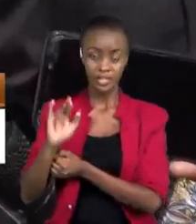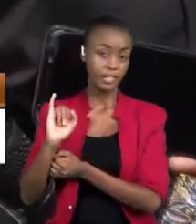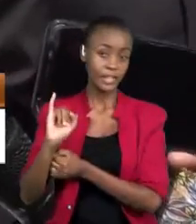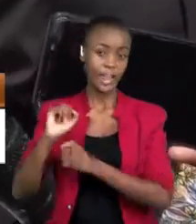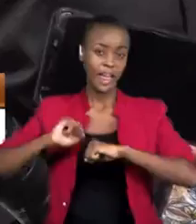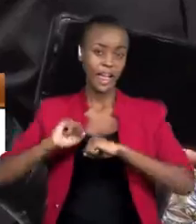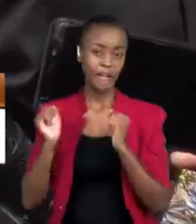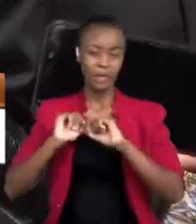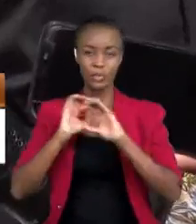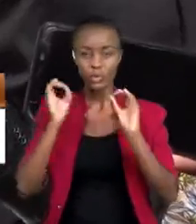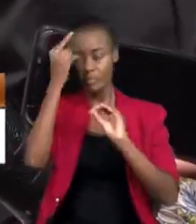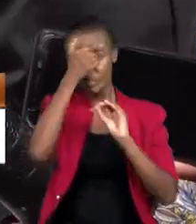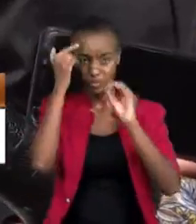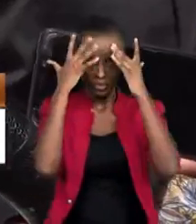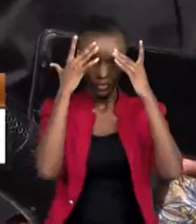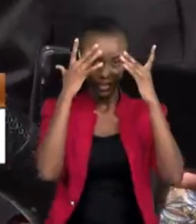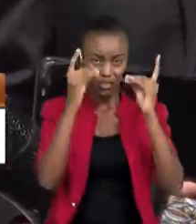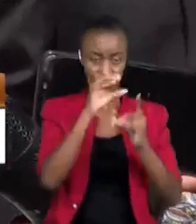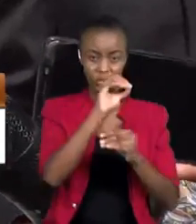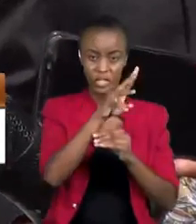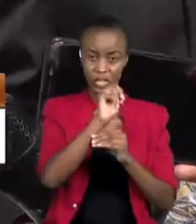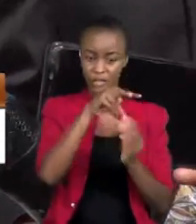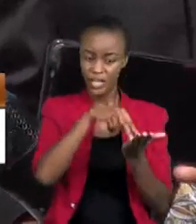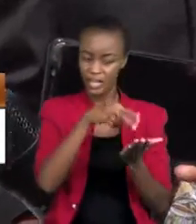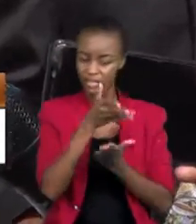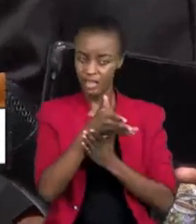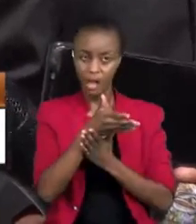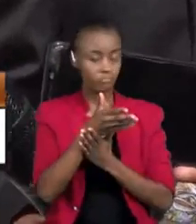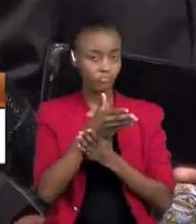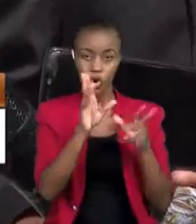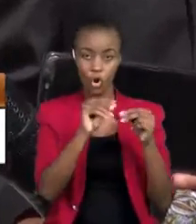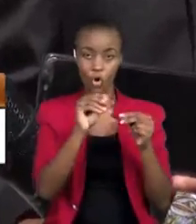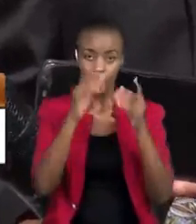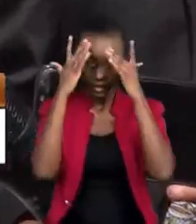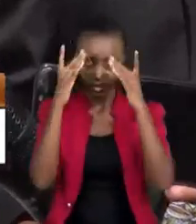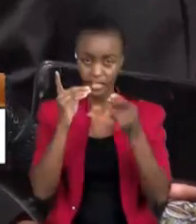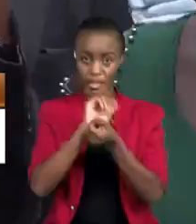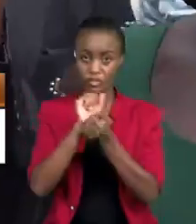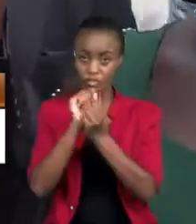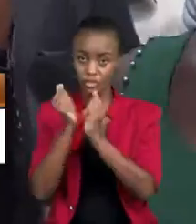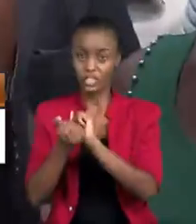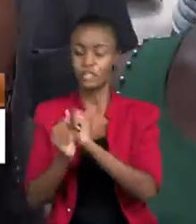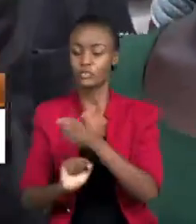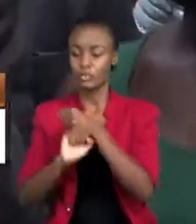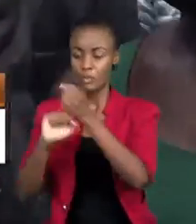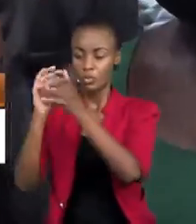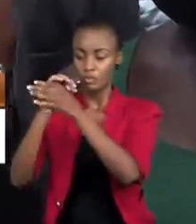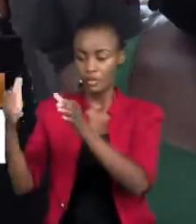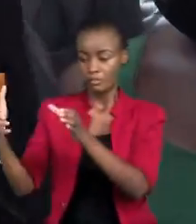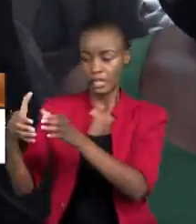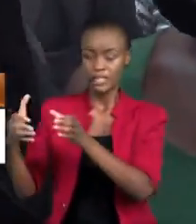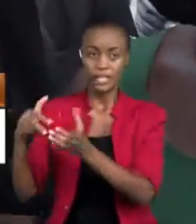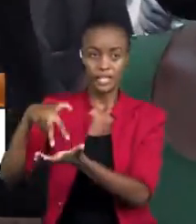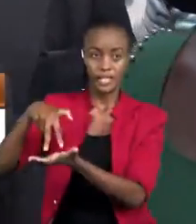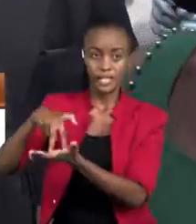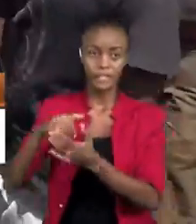ODM ilifanya ama ilitupatia candidate, tumeamua kusupport candidate wa Jubilee. Wakati huo huo, mbunge wa